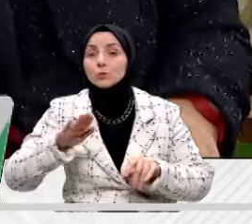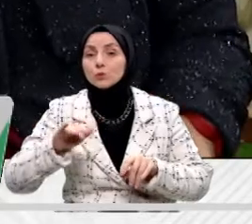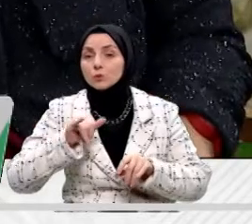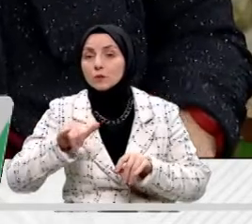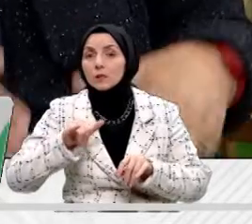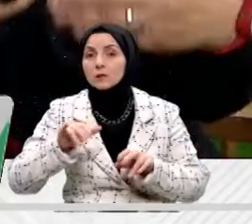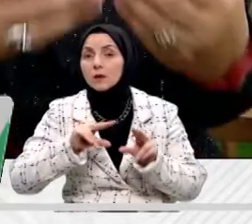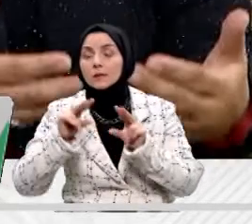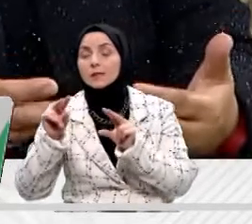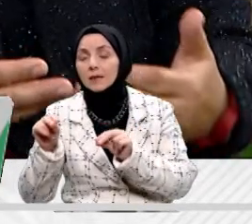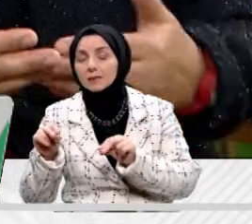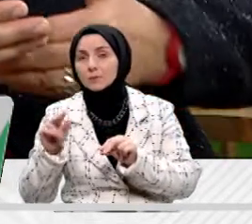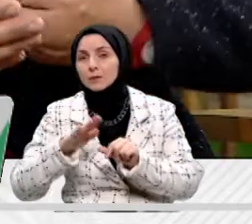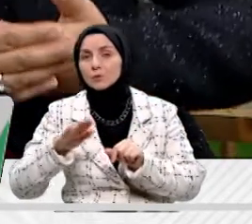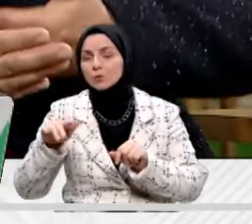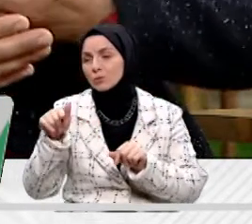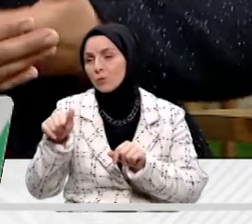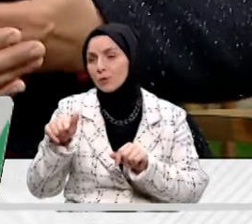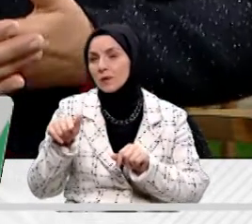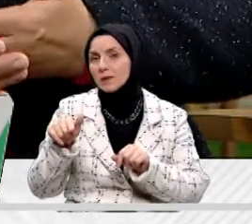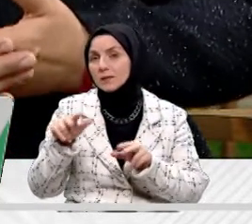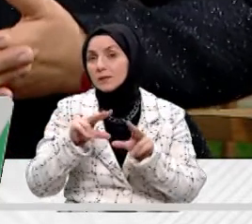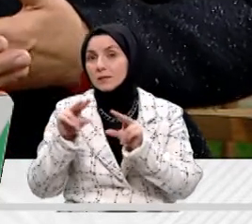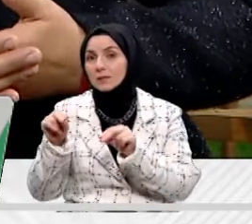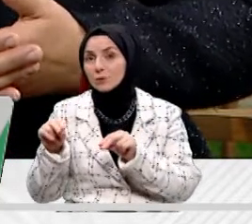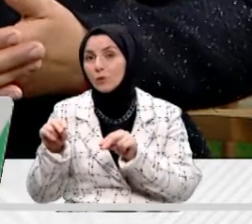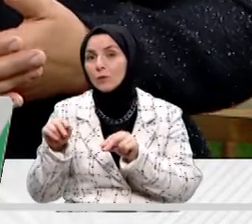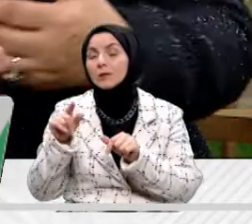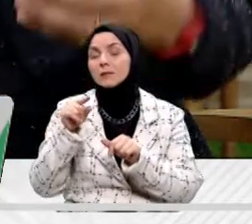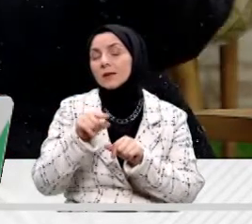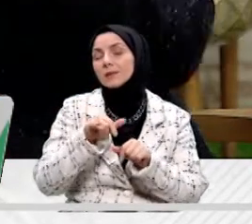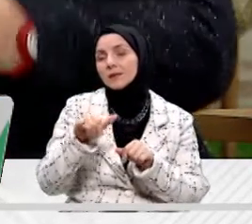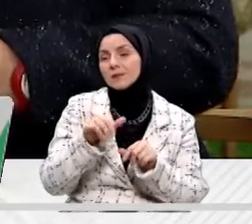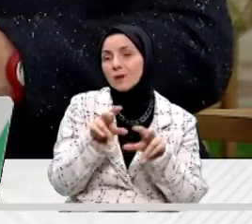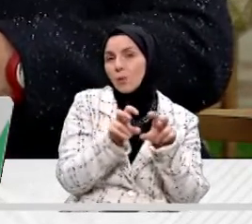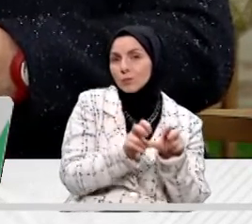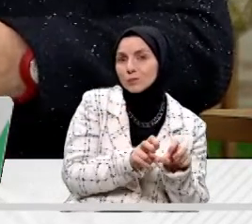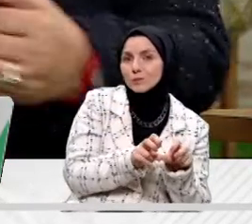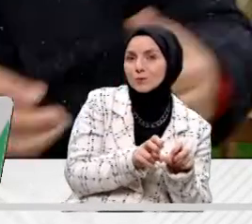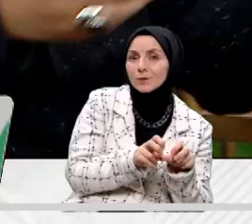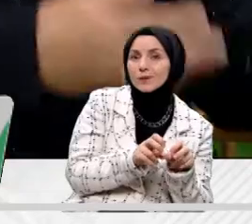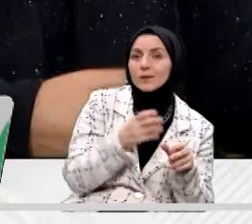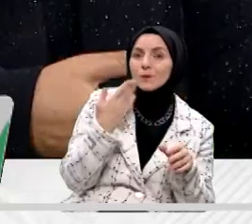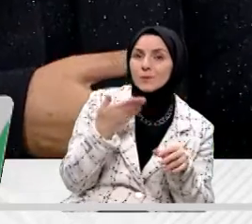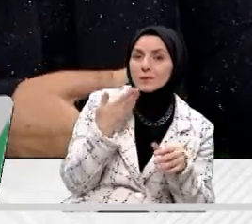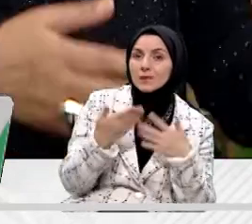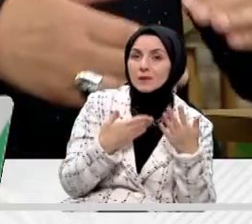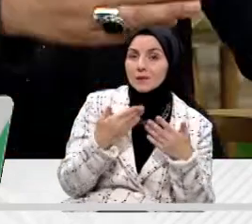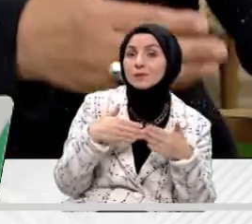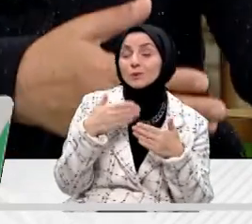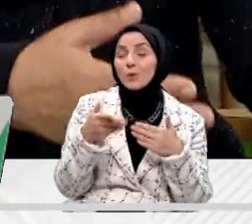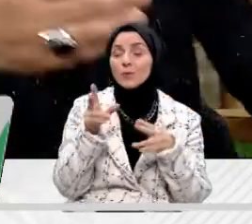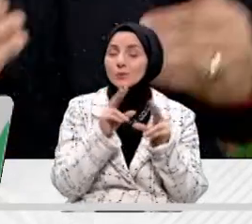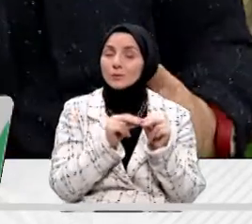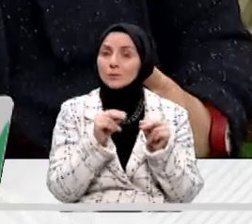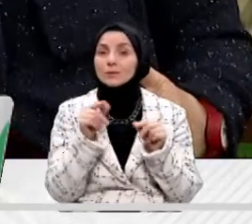sizde Burada bir yerde oturun Masalı okuyun sağlıklı verin sağlıklı Bebekken kucağınızda sonra yanınızda sonra